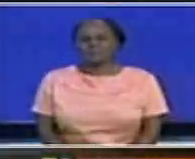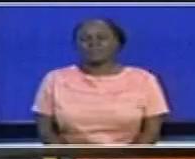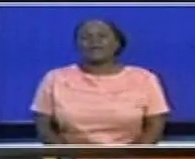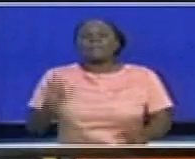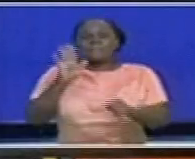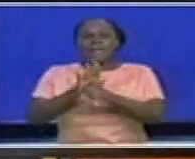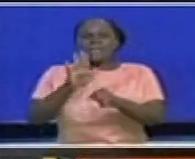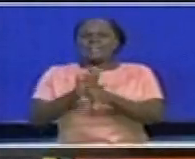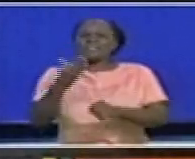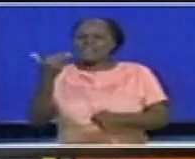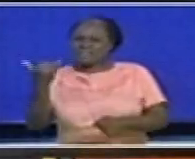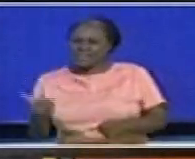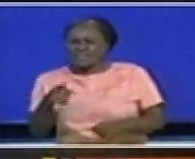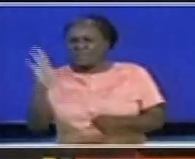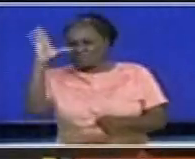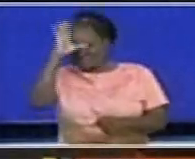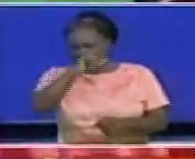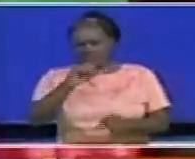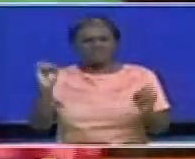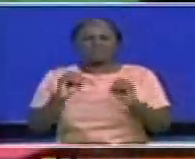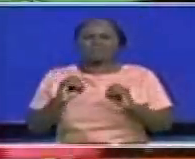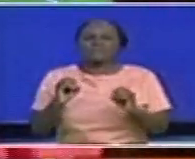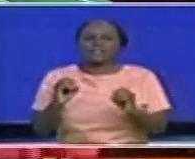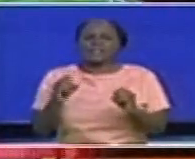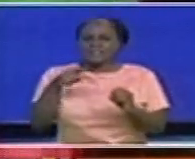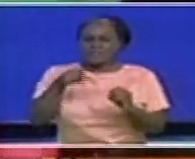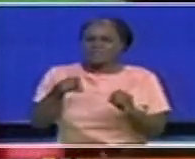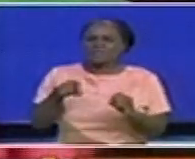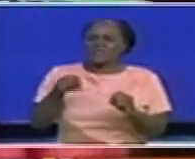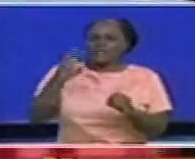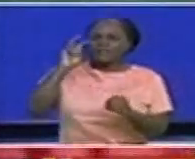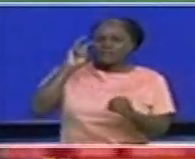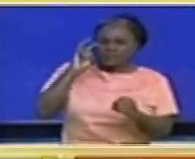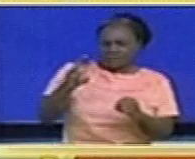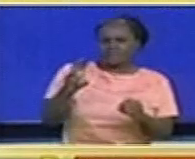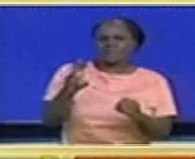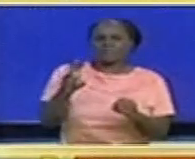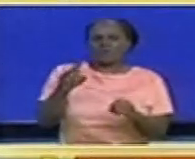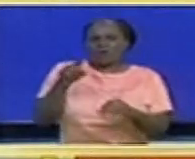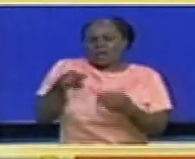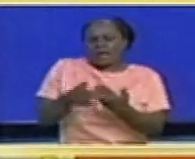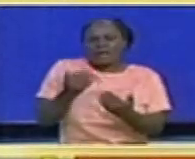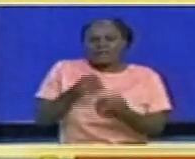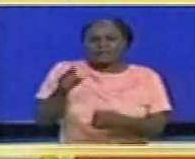Wengi wa wale wachanga hawakukosa mema kwa upande wao, na waliweza kupata yanayowafaa.